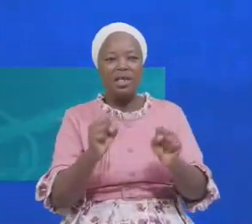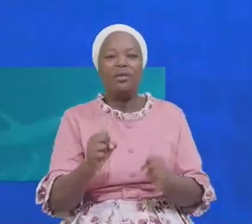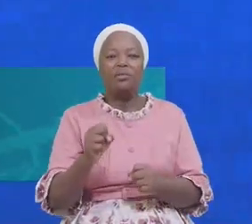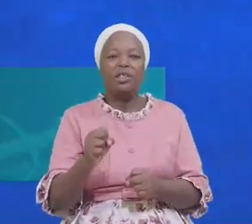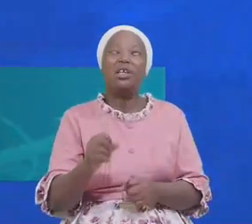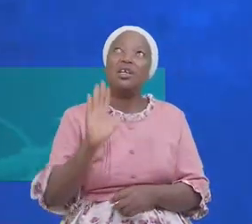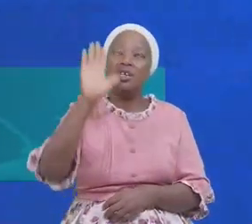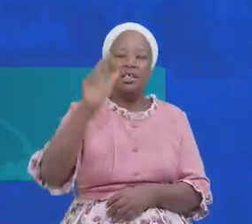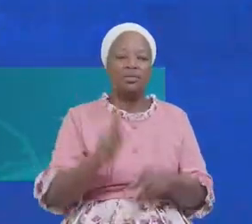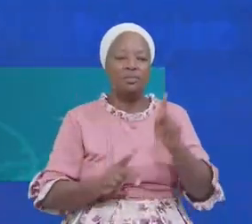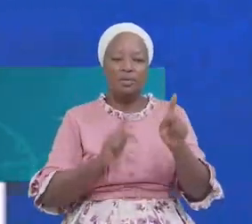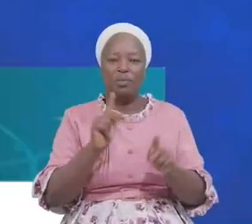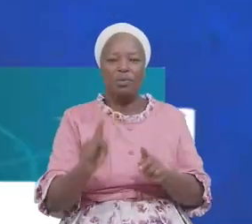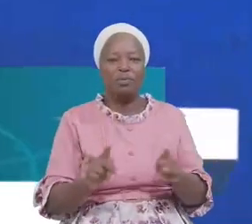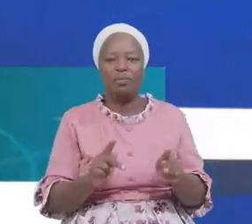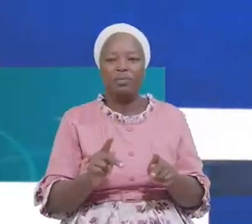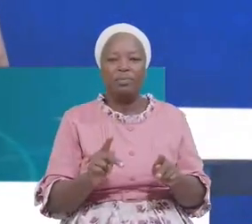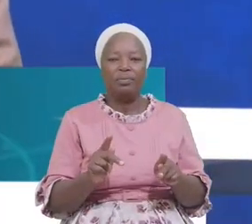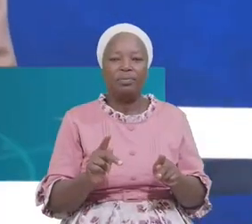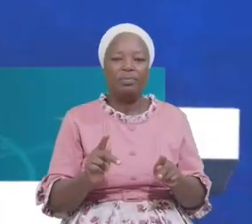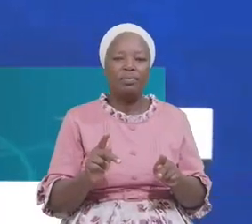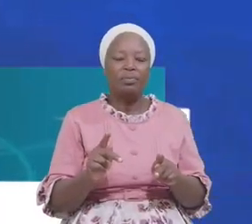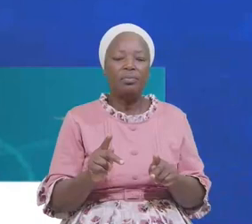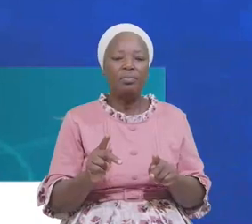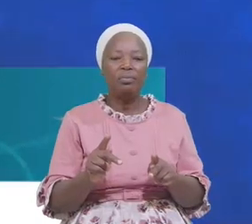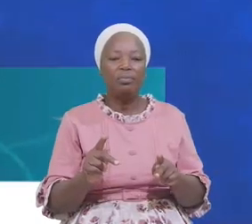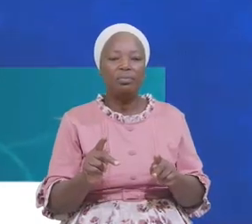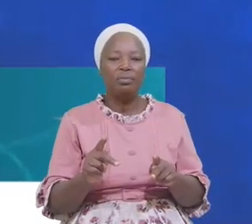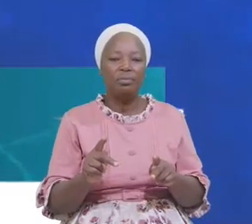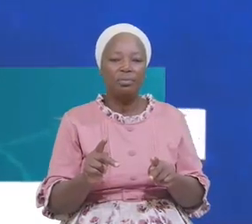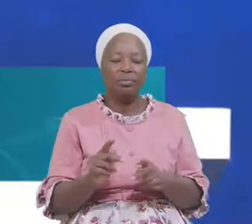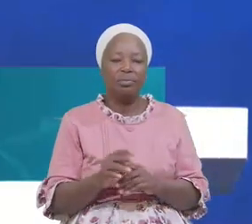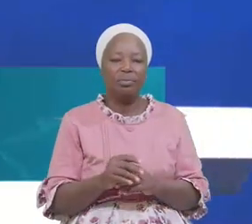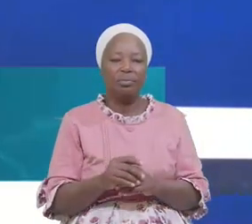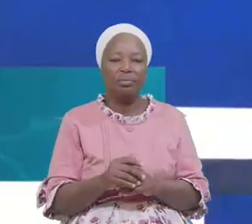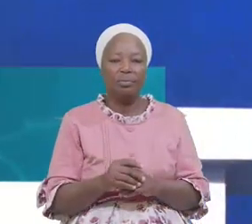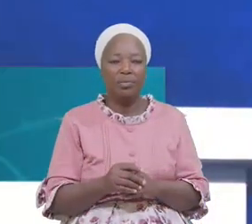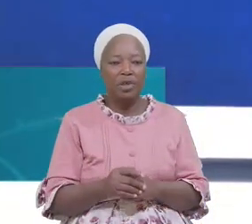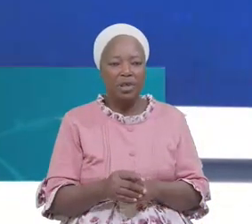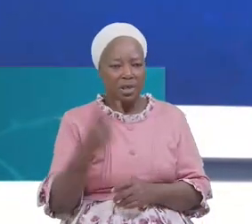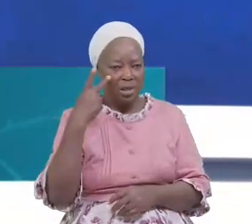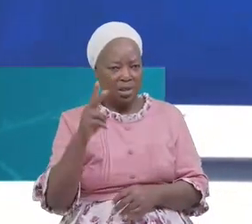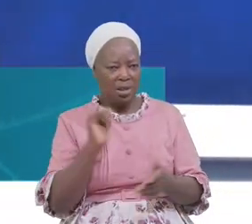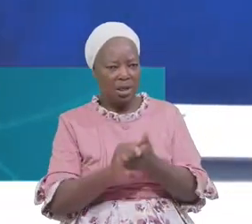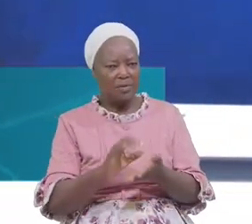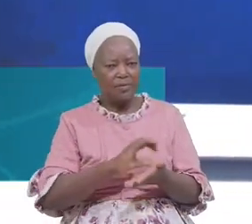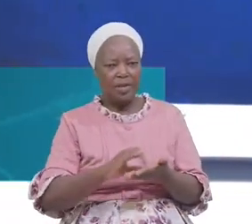Béni soit le Seigneur, le Dieu d'Israël, de ce qu'il a visité son peuple. En voyant ce verset,